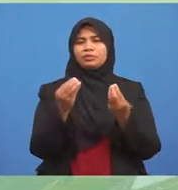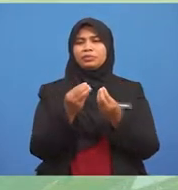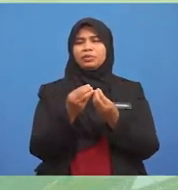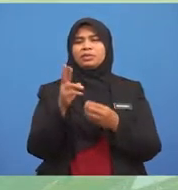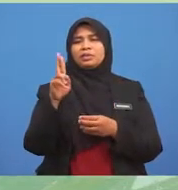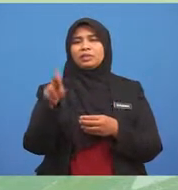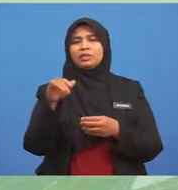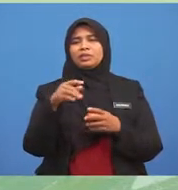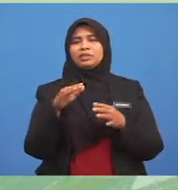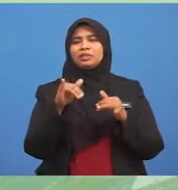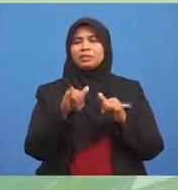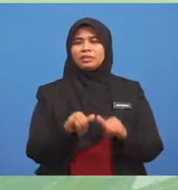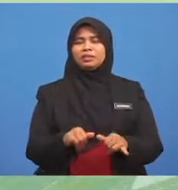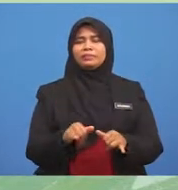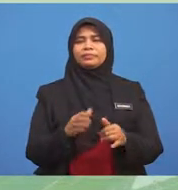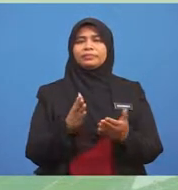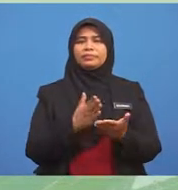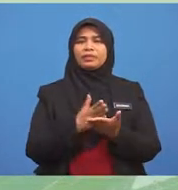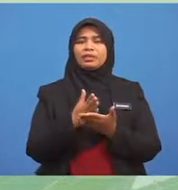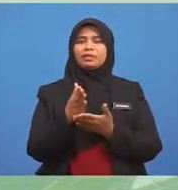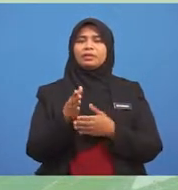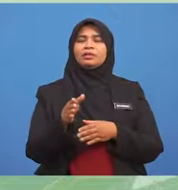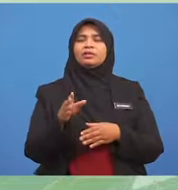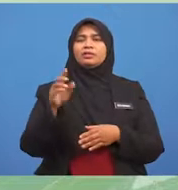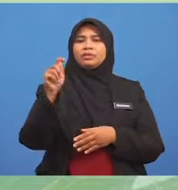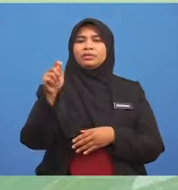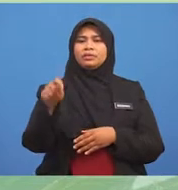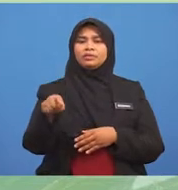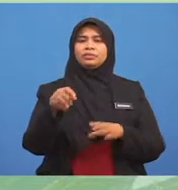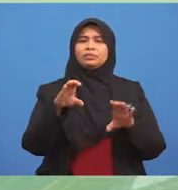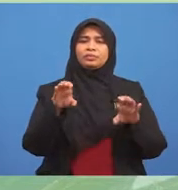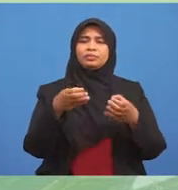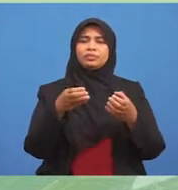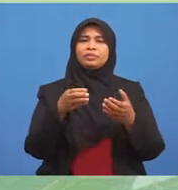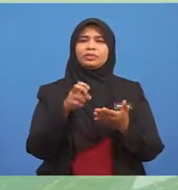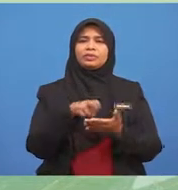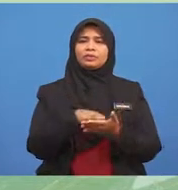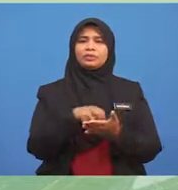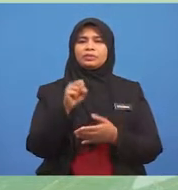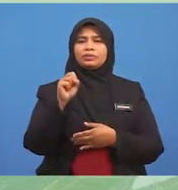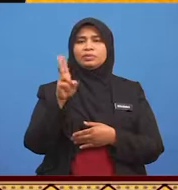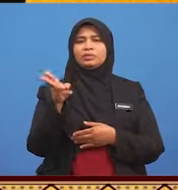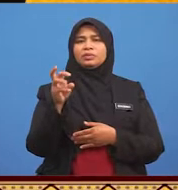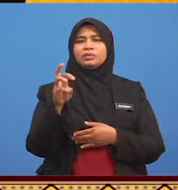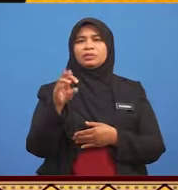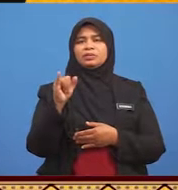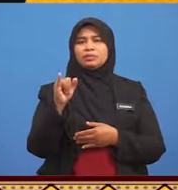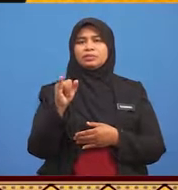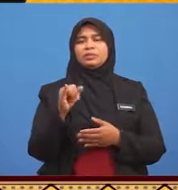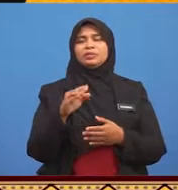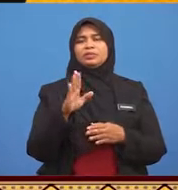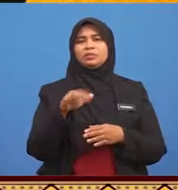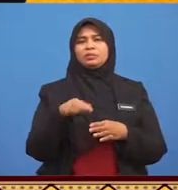tertinggal. Seterusnya, sunat melakukan sujud sahwi sebelum memberi salam. Faham